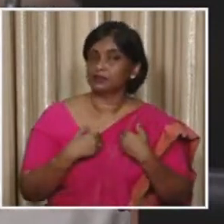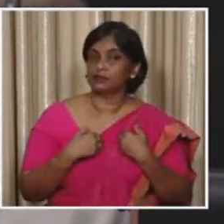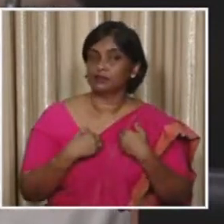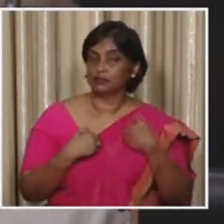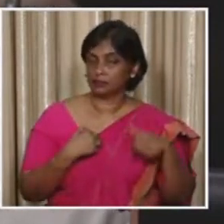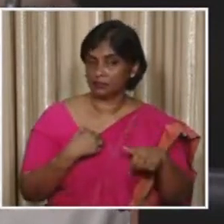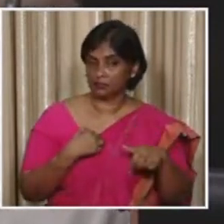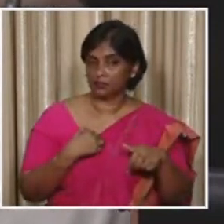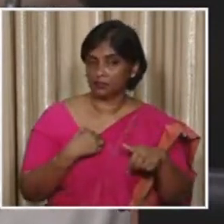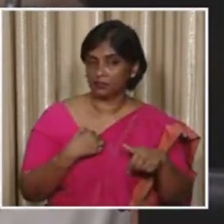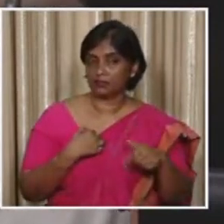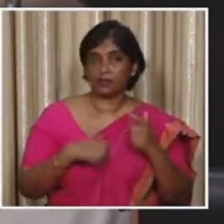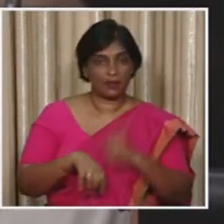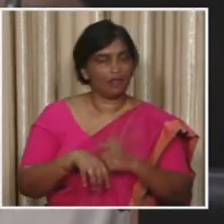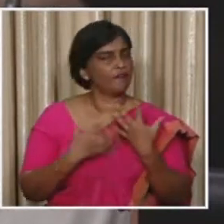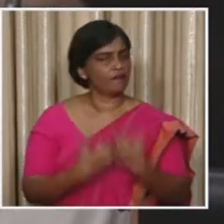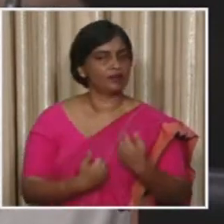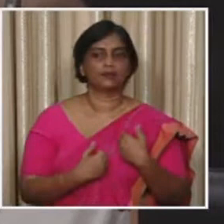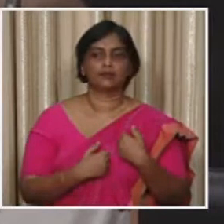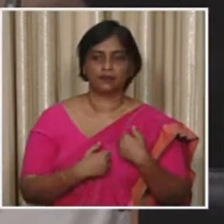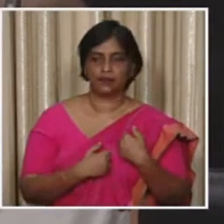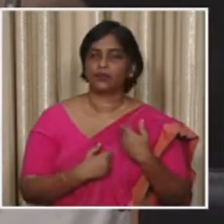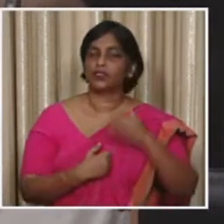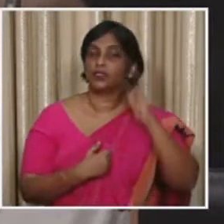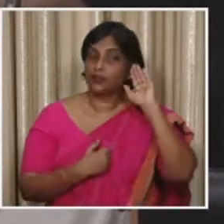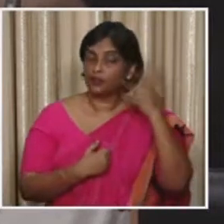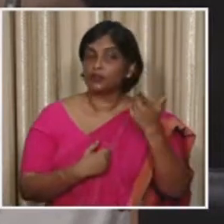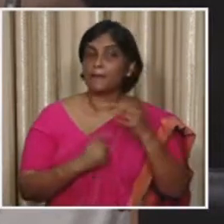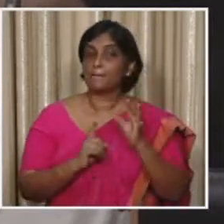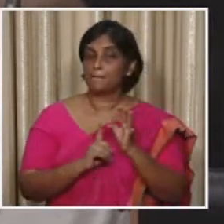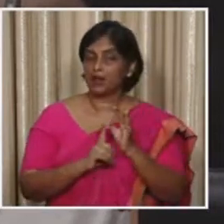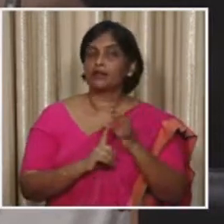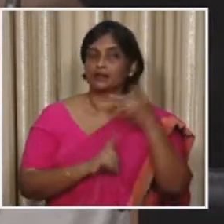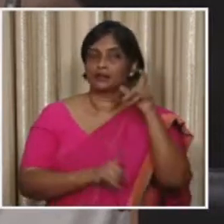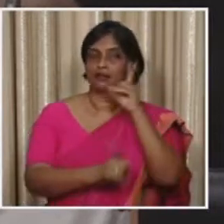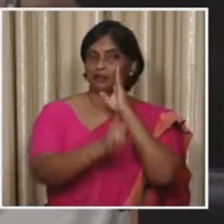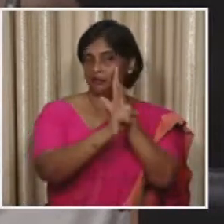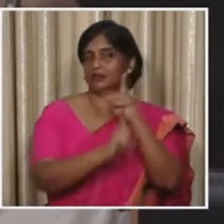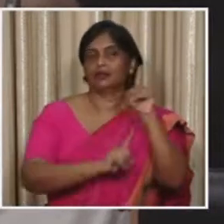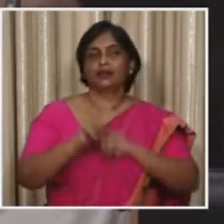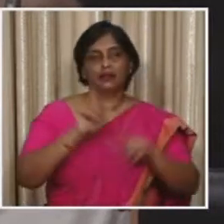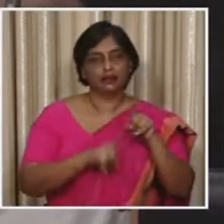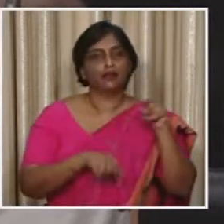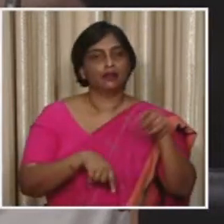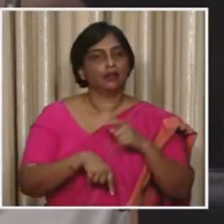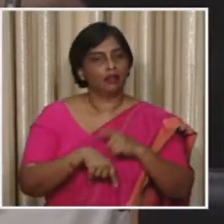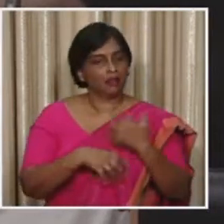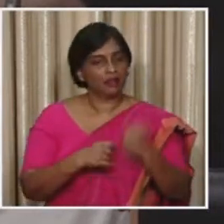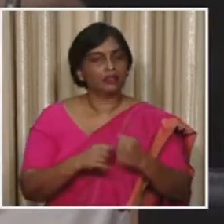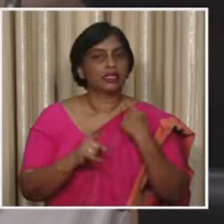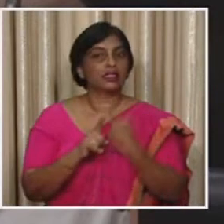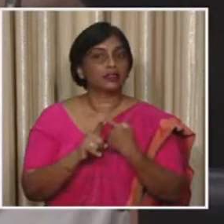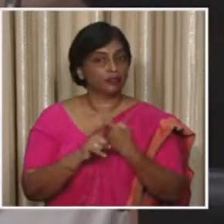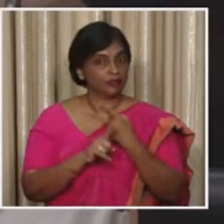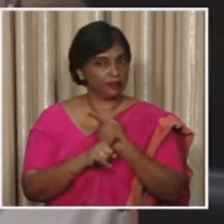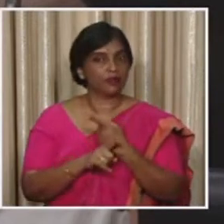අපිට අවස්ථාව ලැබිලා තියෙනවා විශේෂයෙන්ම පුද්ගලික බැඳුම්කරුවන් එක්ක සාකච්ඡා කරන්න. ඒ අවස්ථාවේදී ක්ලිෆඩ්